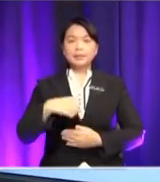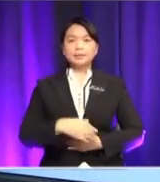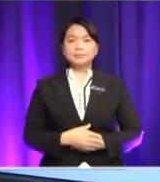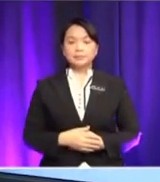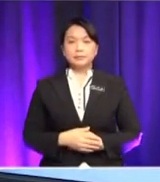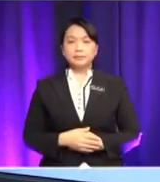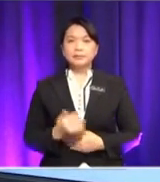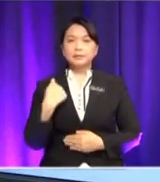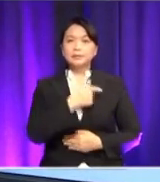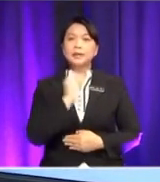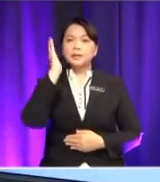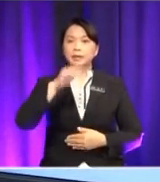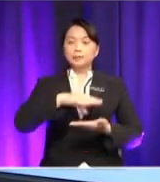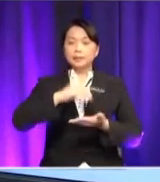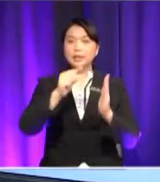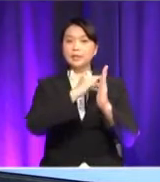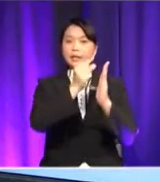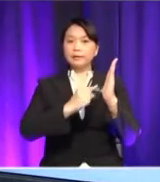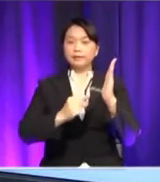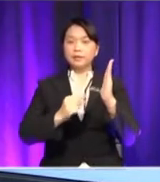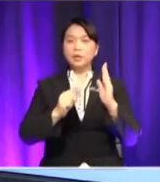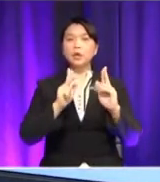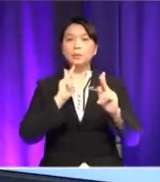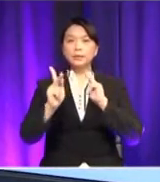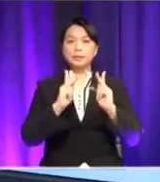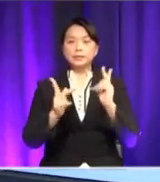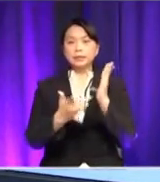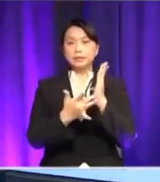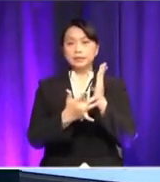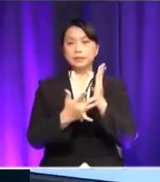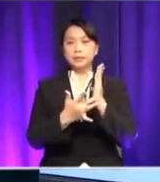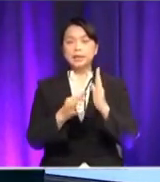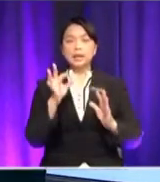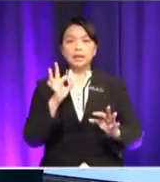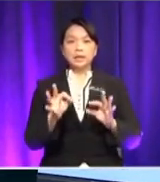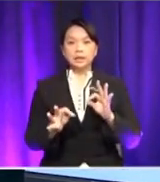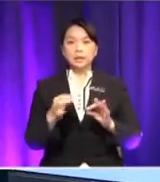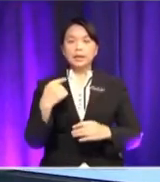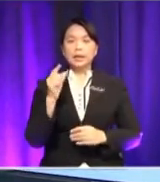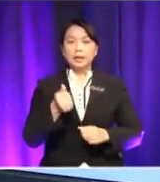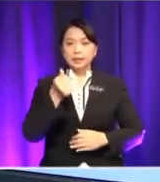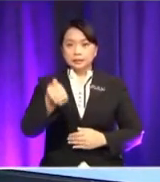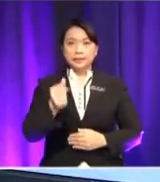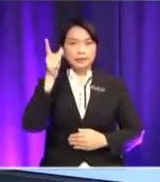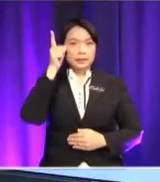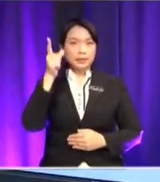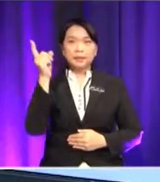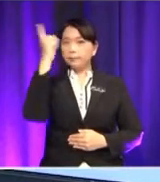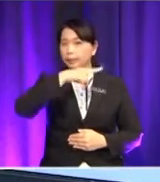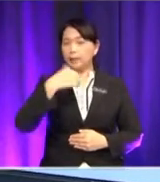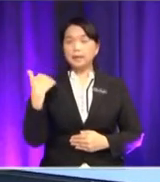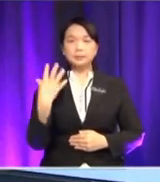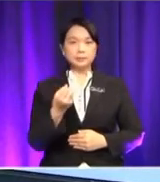1metro yang cukup menarik yaitu grafik komunikasi teknik er dan Kalau Anda lihat sekarang di depan Ivan kita ada beberapa